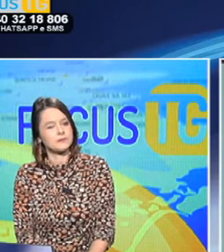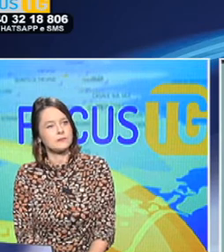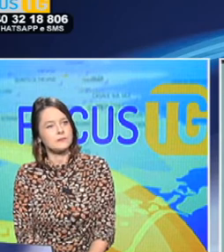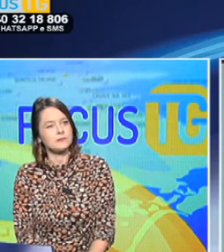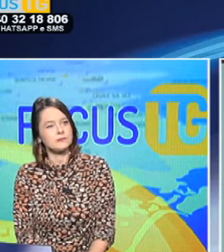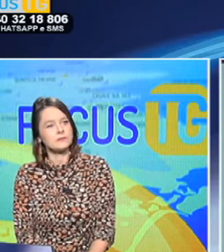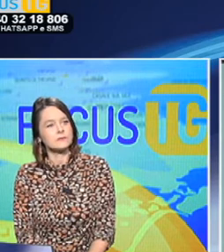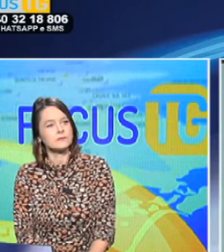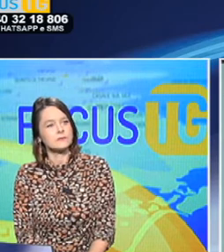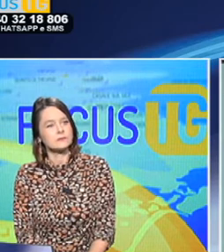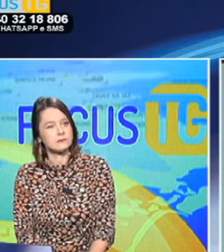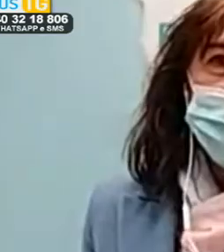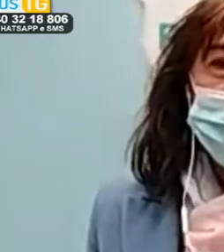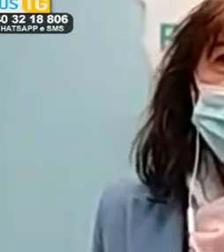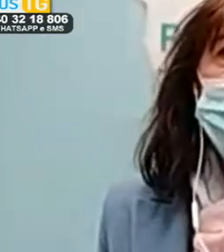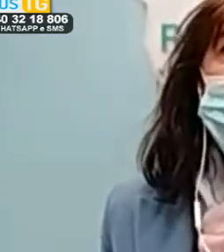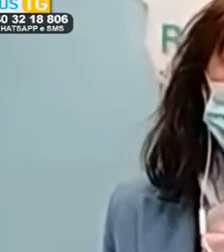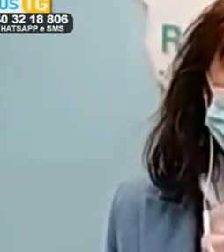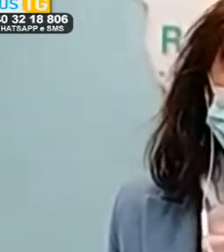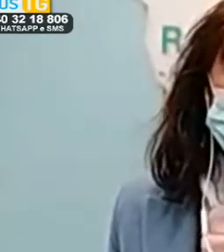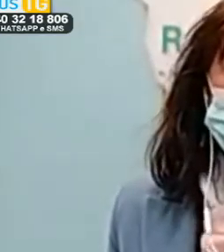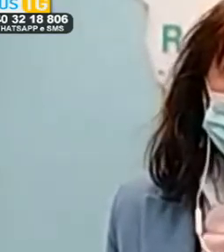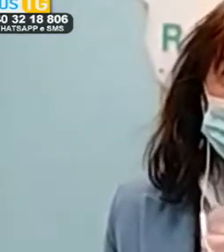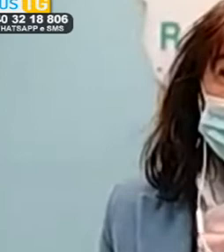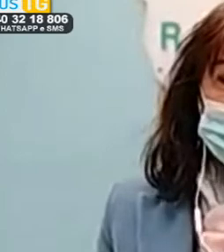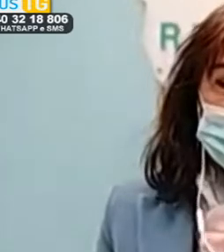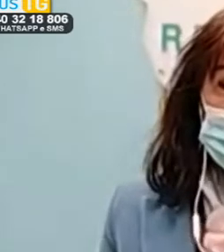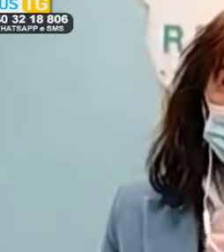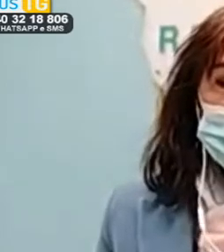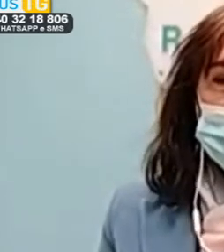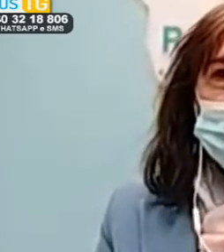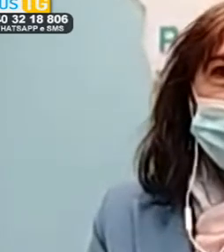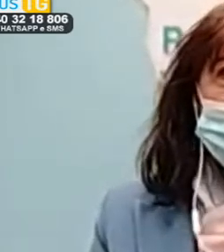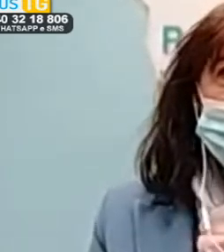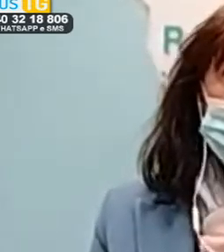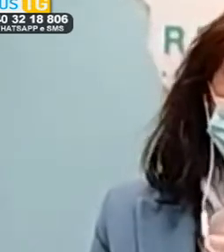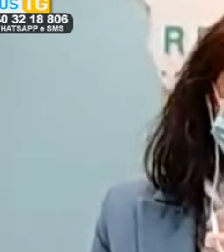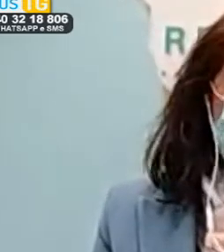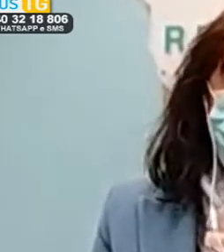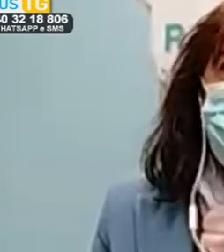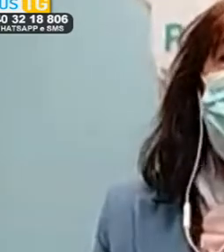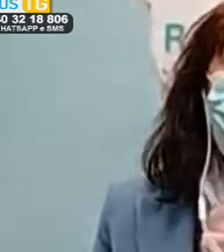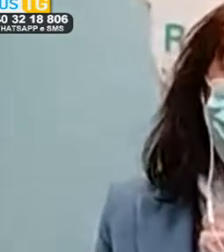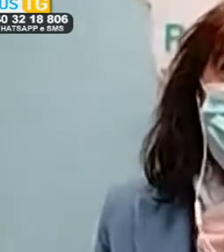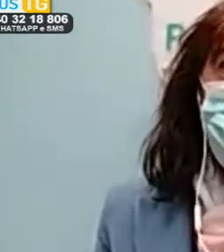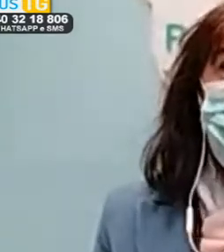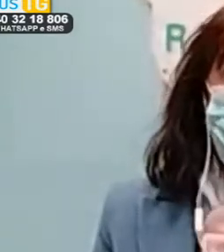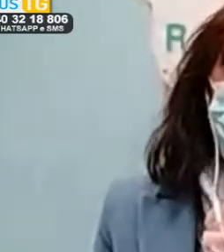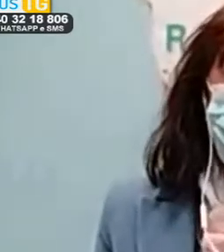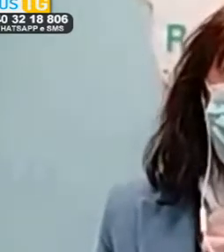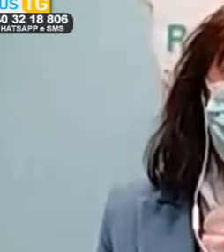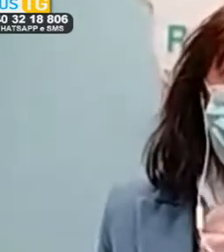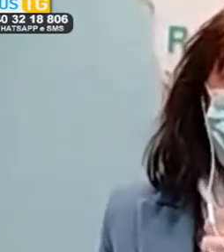effettivamente l'USL-8 Berica è quella un po' più avanti sulla vaccinazione degli ultra ottantenni. Tra l'altro adesso parte proprio in questi giorni il recupero